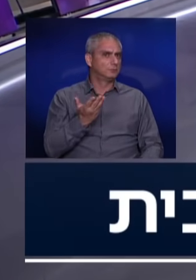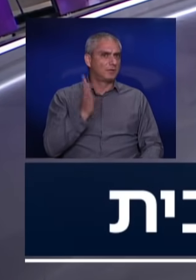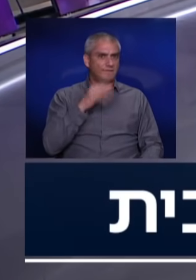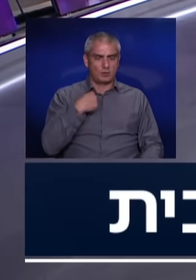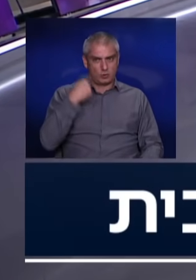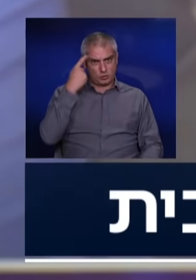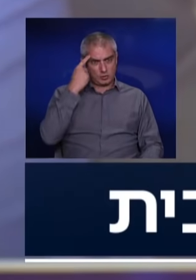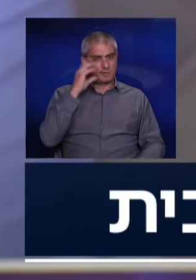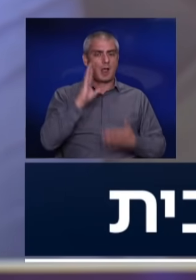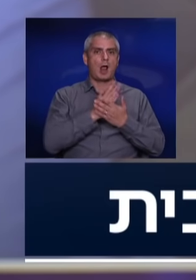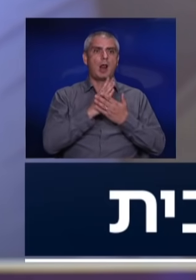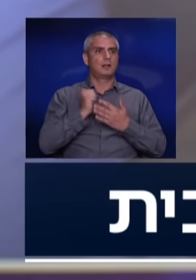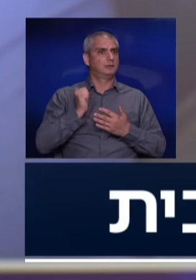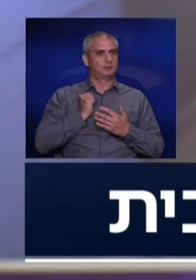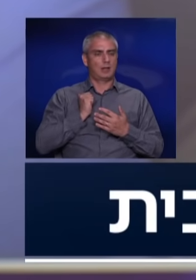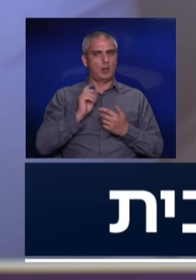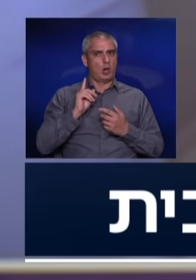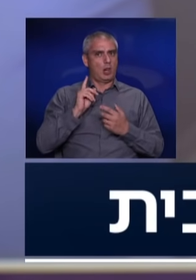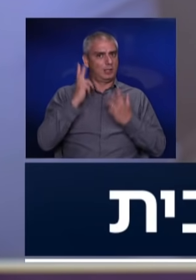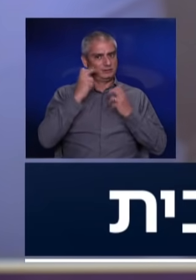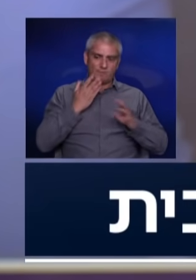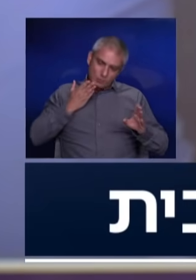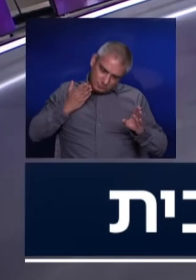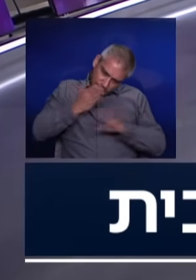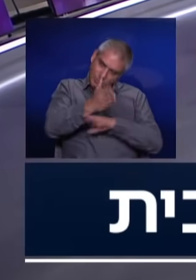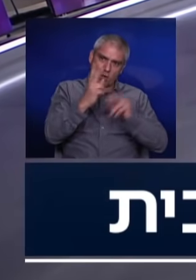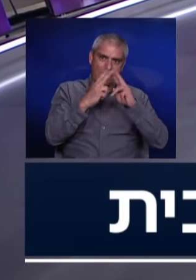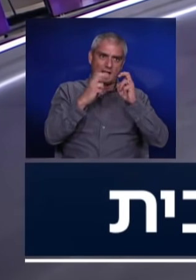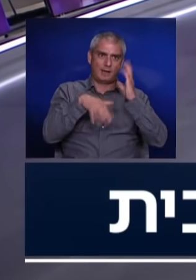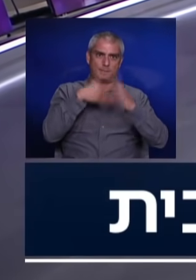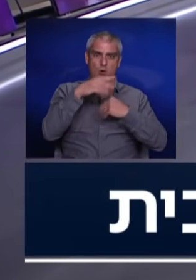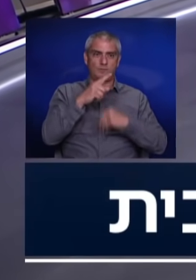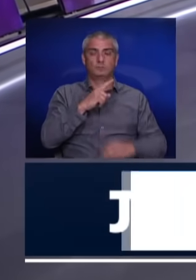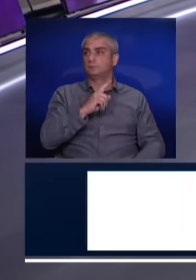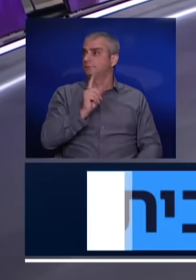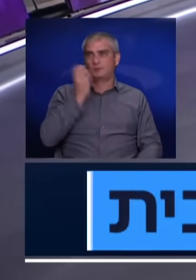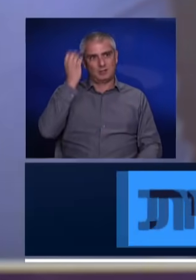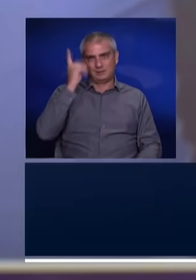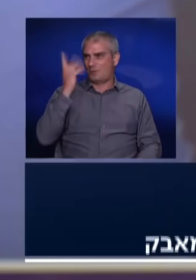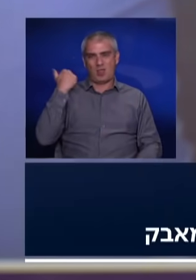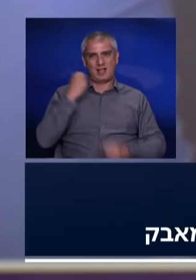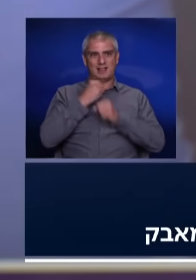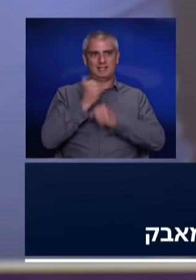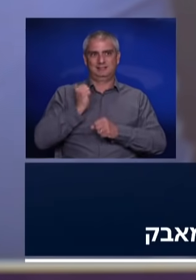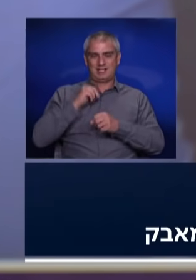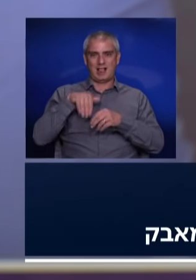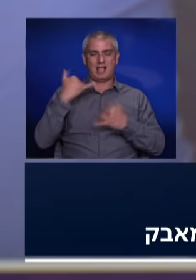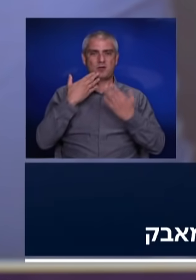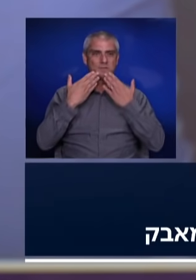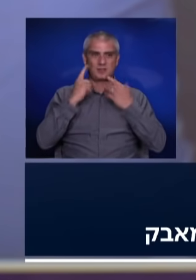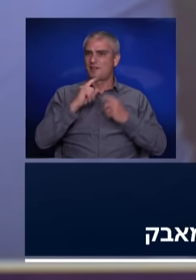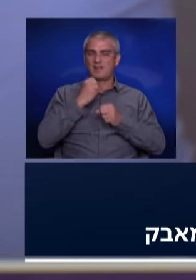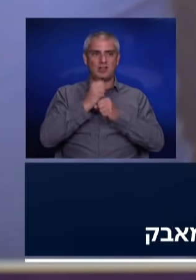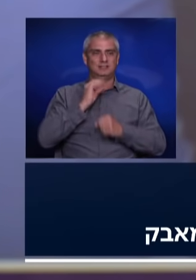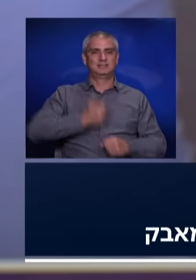יודעים שיש החלטה, צה"ל לא ממש צפוי לפעול בתוך הערים המעורבות. כן, לא סתם לא היה נציג של צה"ל היום בדיון, ולא נציג של